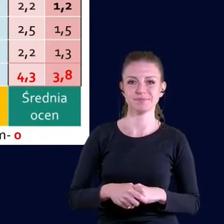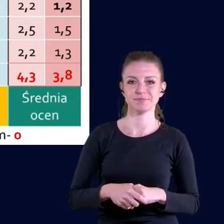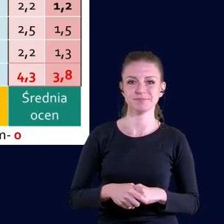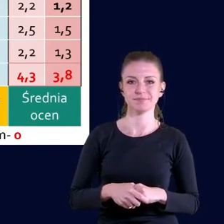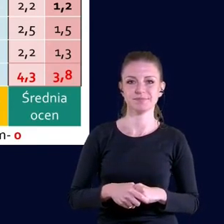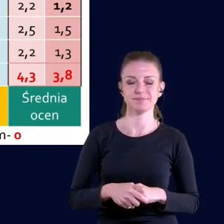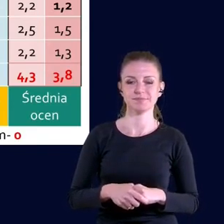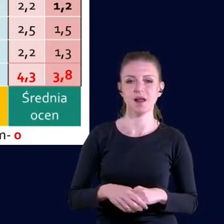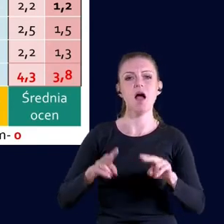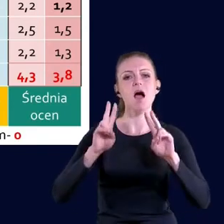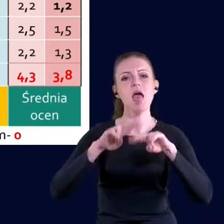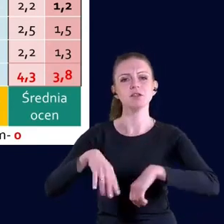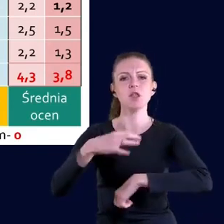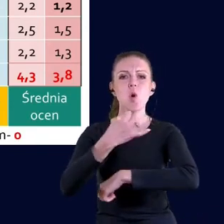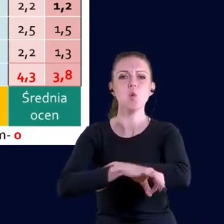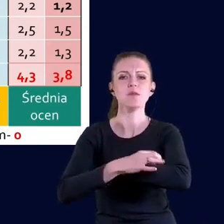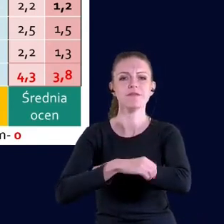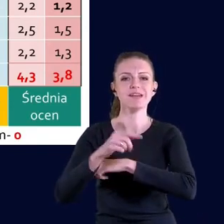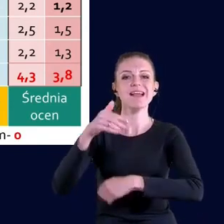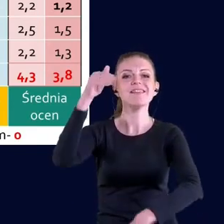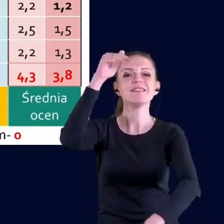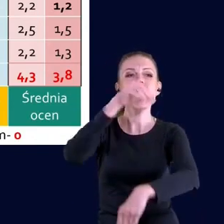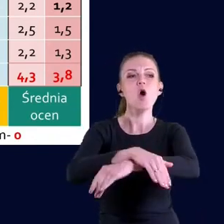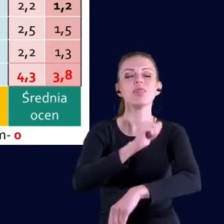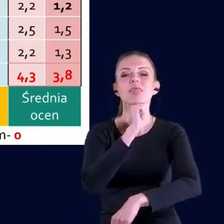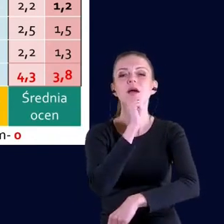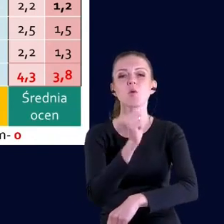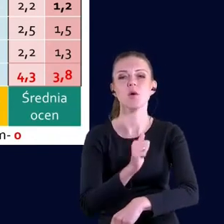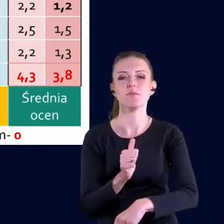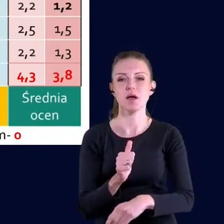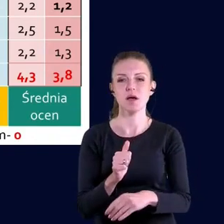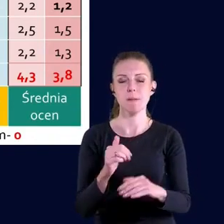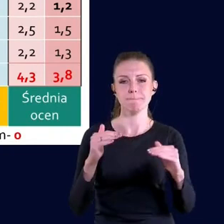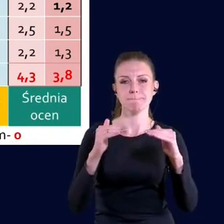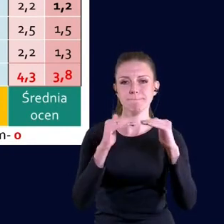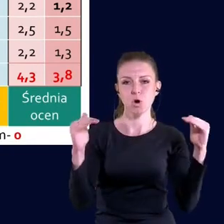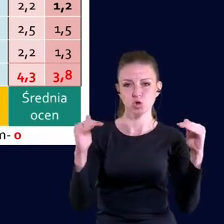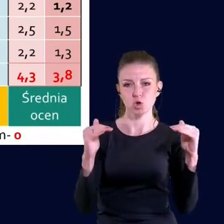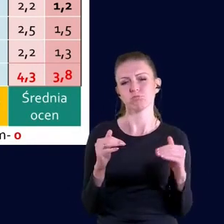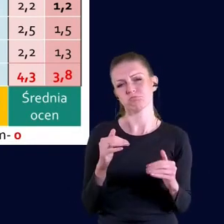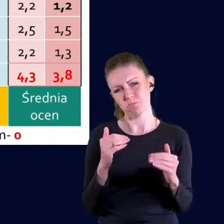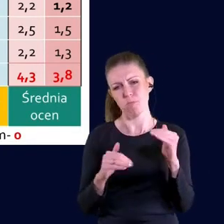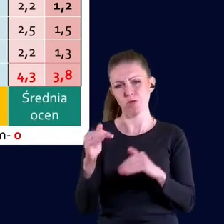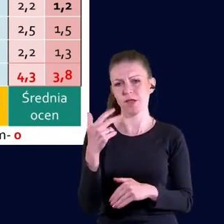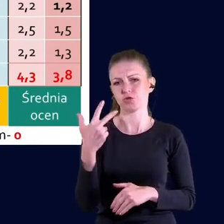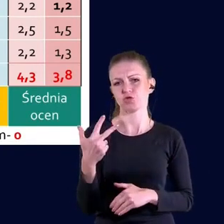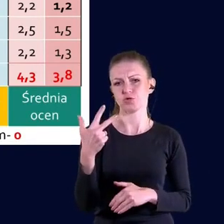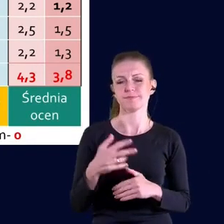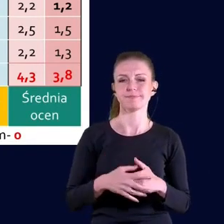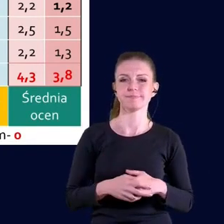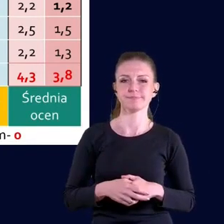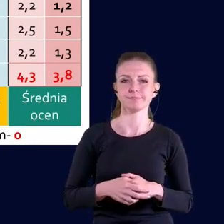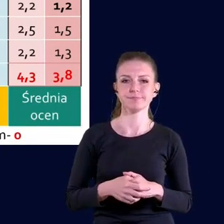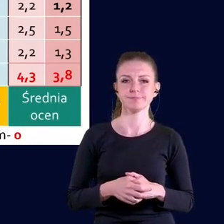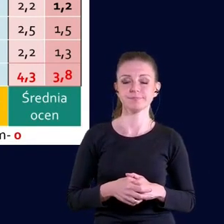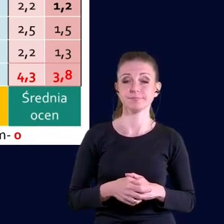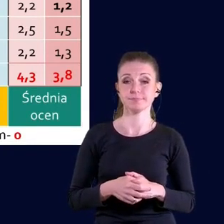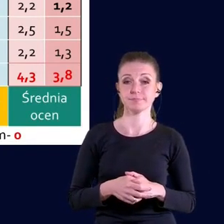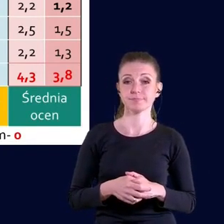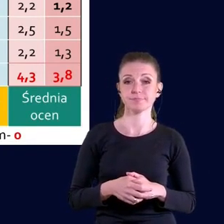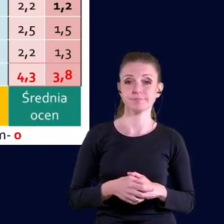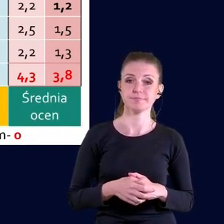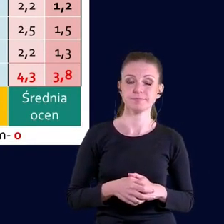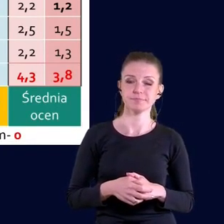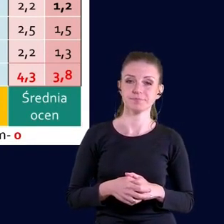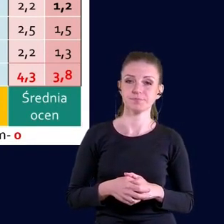pozostałe uniwersytety zachodnioeuropejskie na poziomie ponad 3 Jeśli chodzi